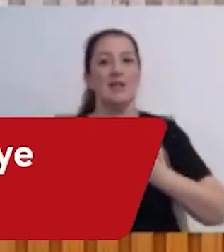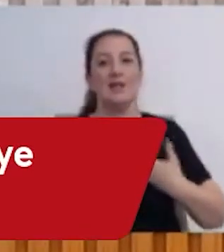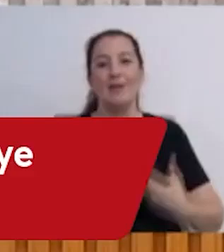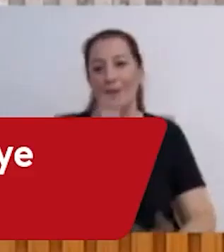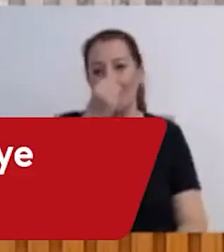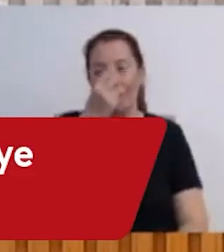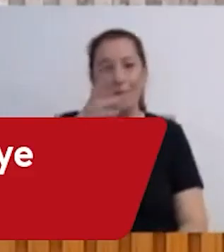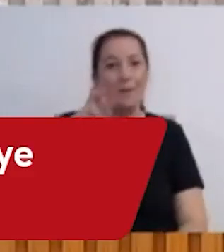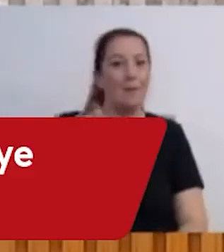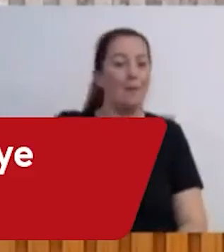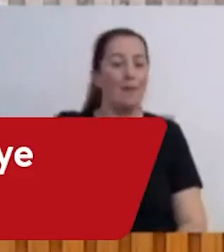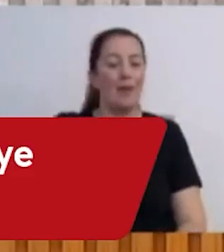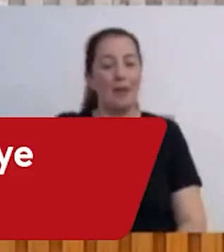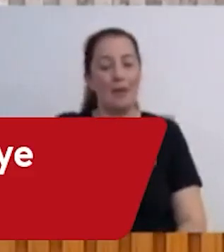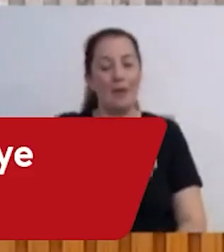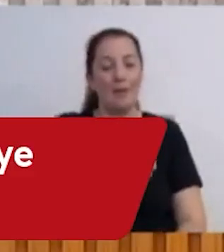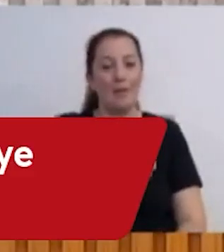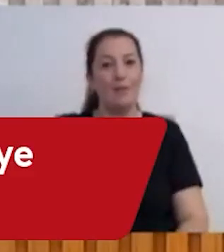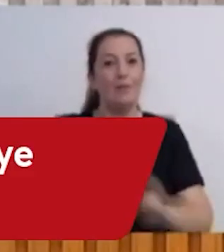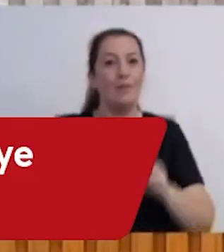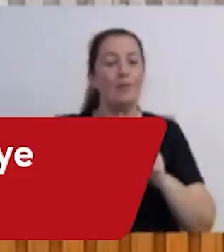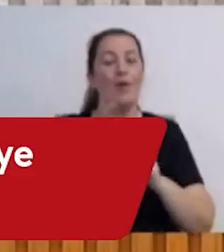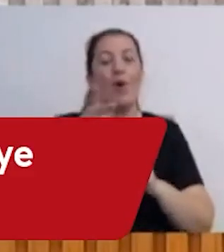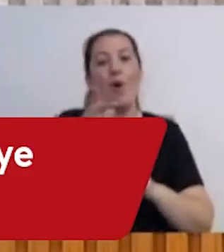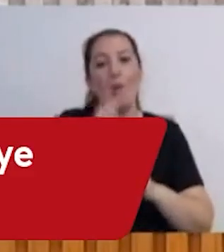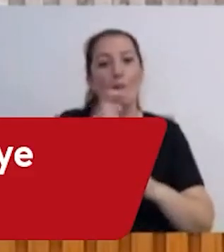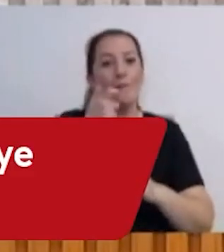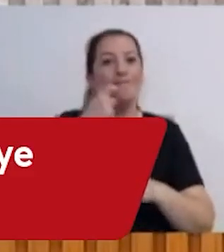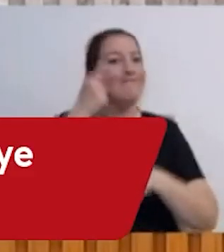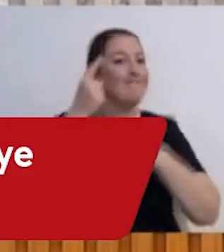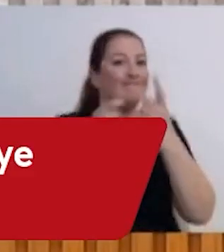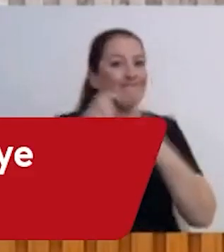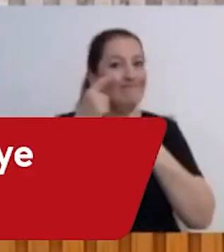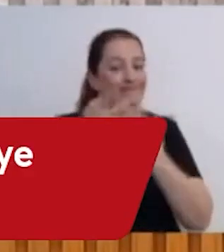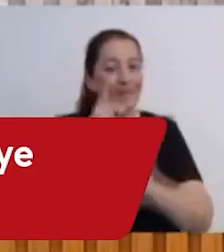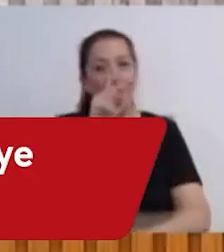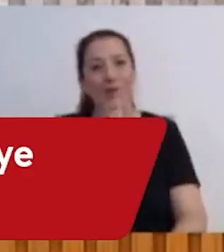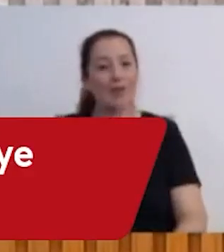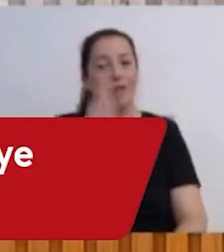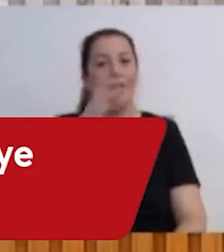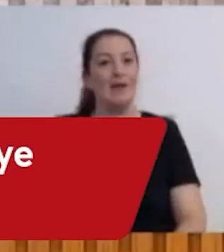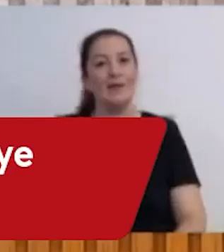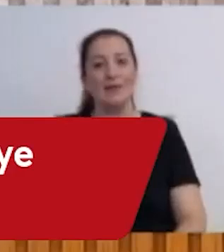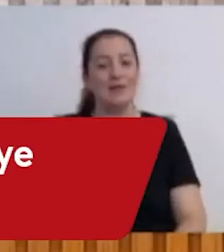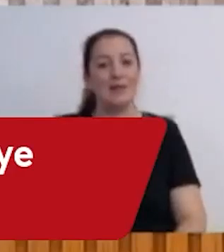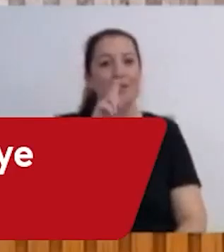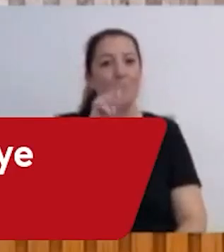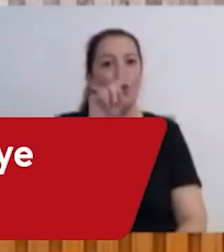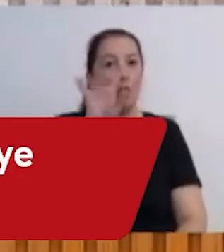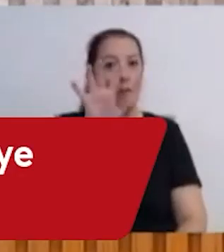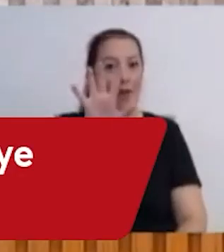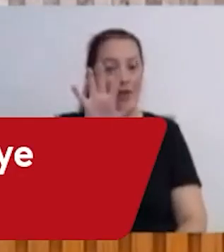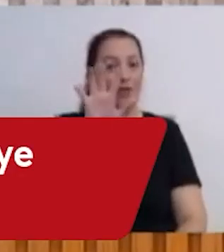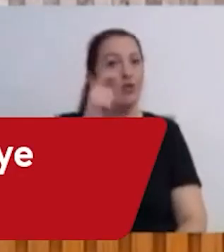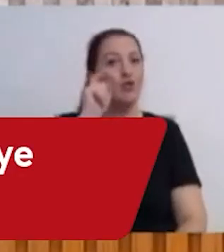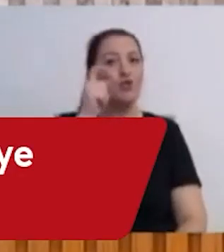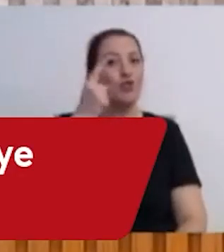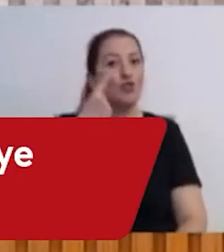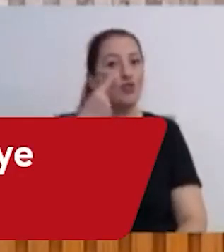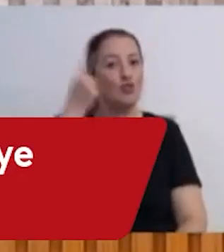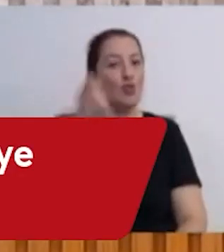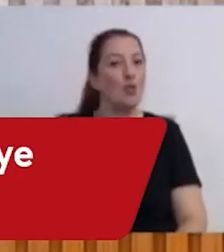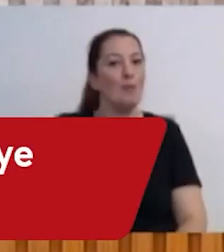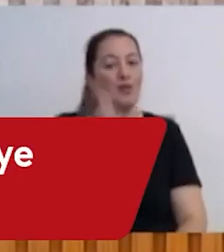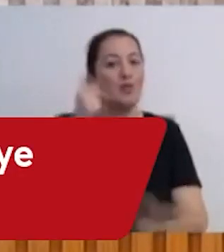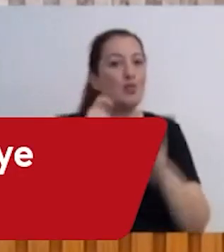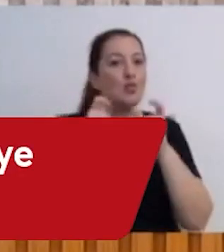Peygamberimiz Hazreti Muhammed'in ölüm yıldönümü. 17 Haziran 2015 9.